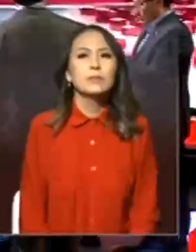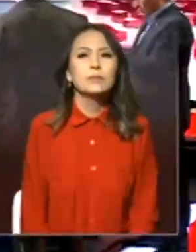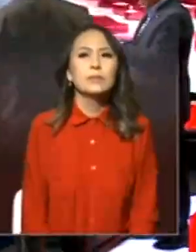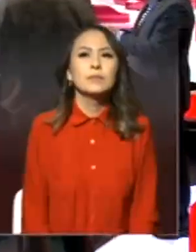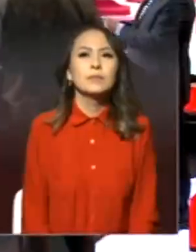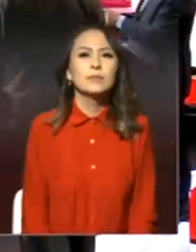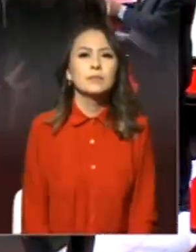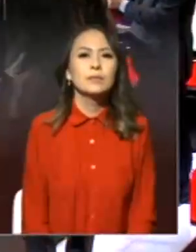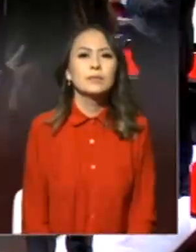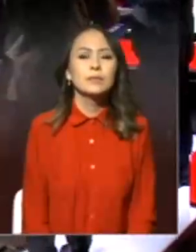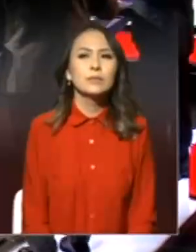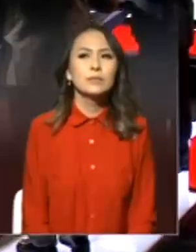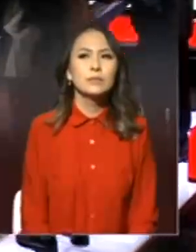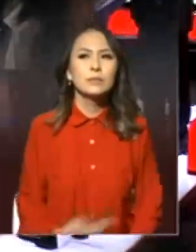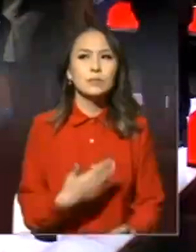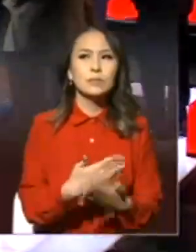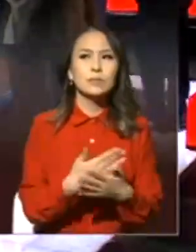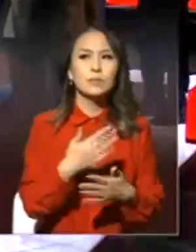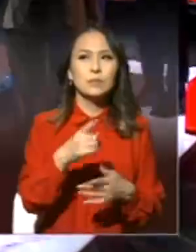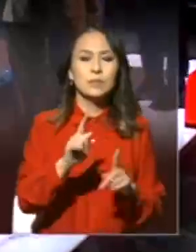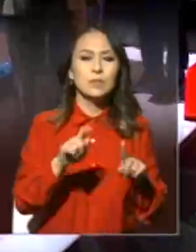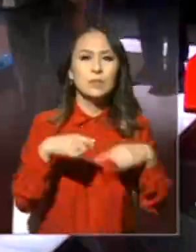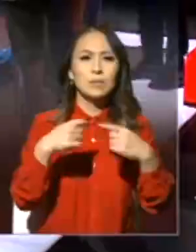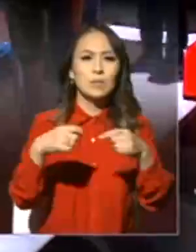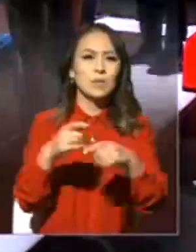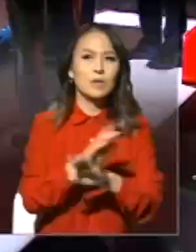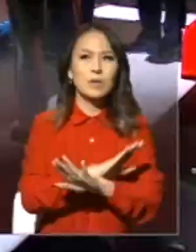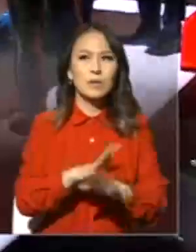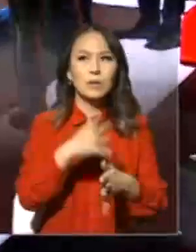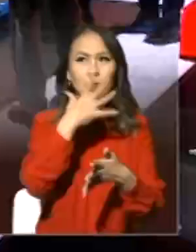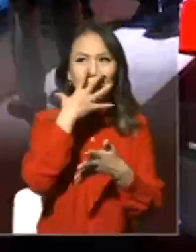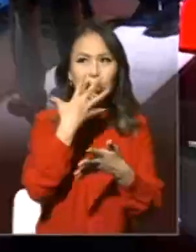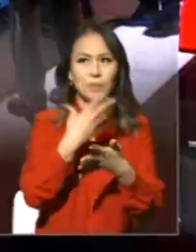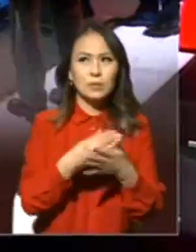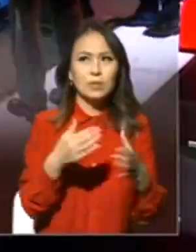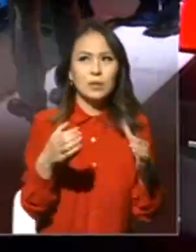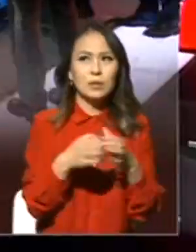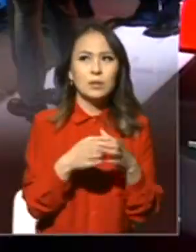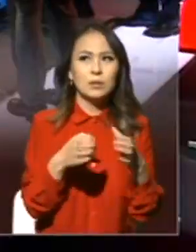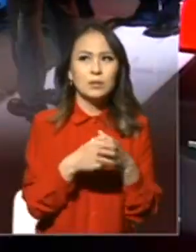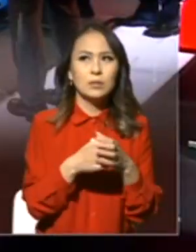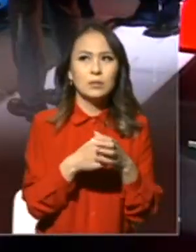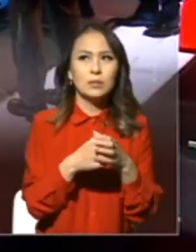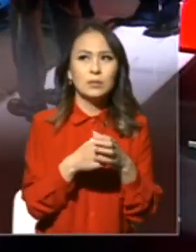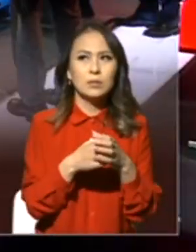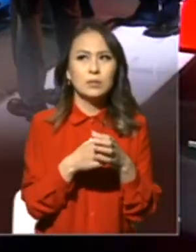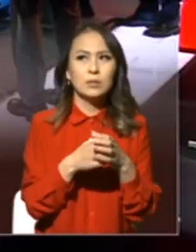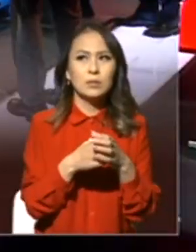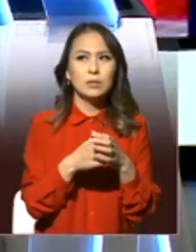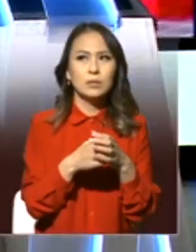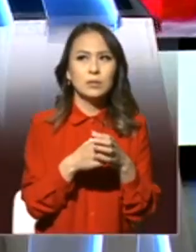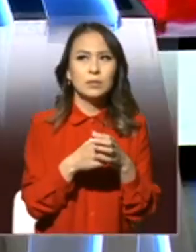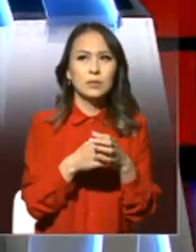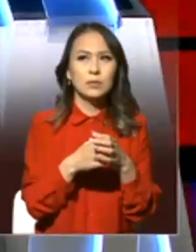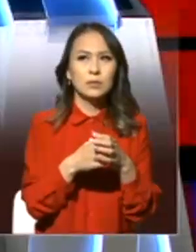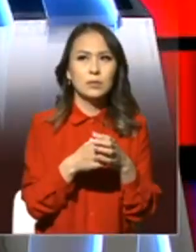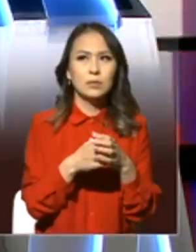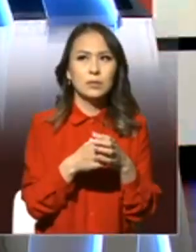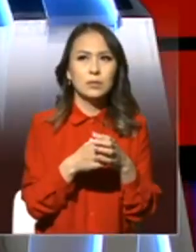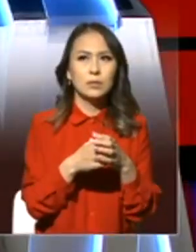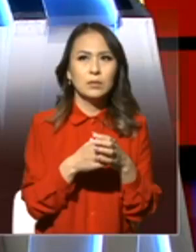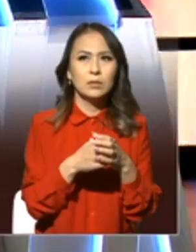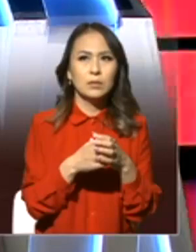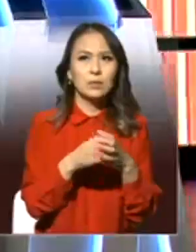олардың ортасында бір компания бар. Ол дилдер емес, ол компания. Ол өз компаниясы, өз жұмыс істейді, ол тасымалдайды. Жоқ, ол өз процентін қоса ма, қоспай ма?